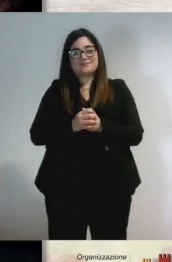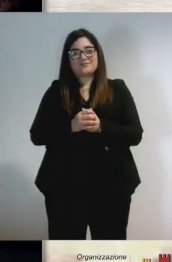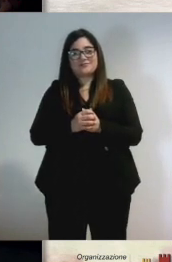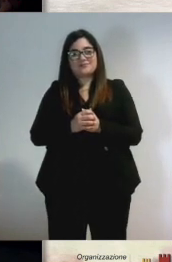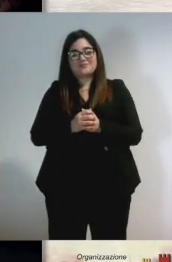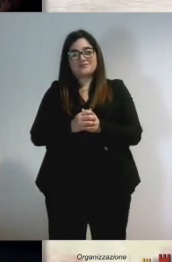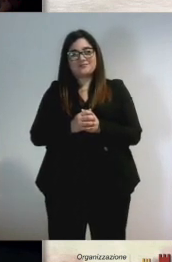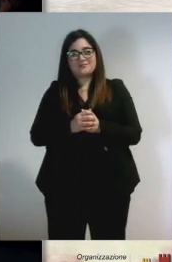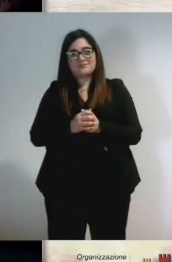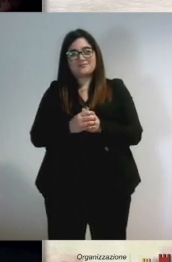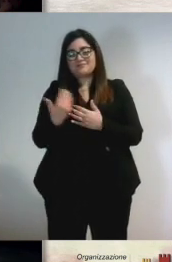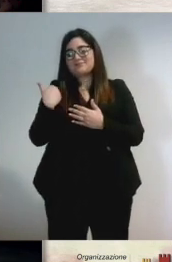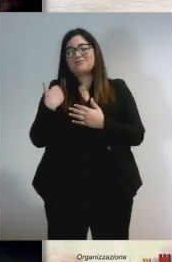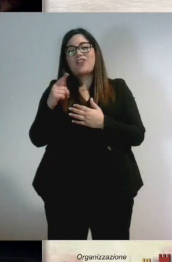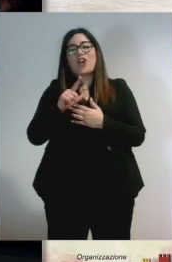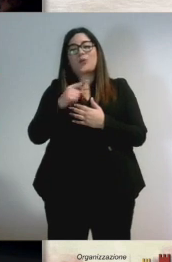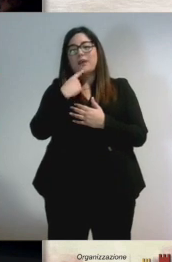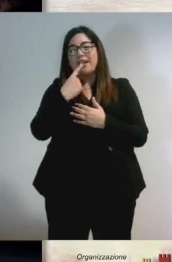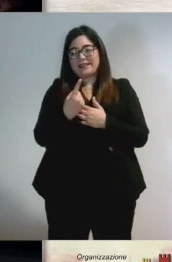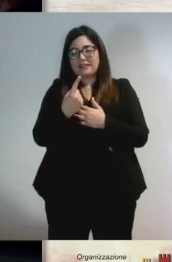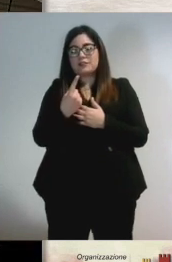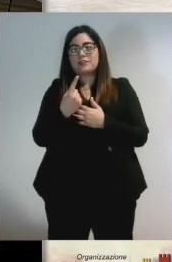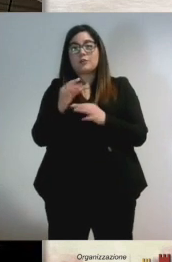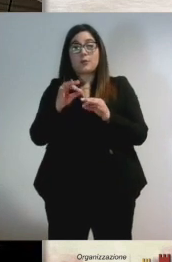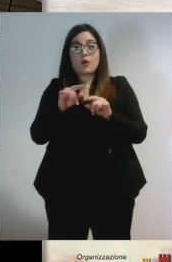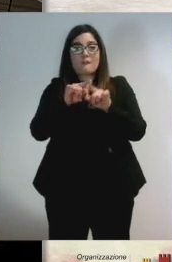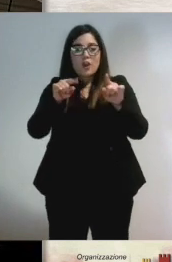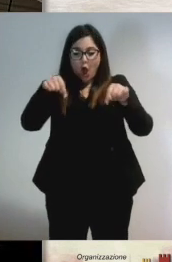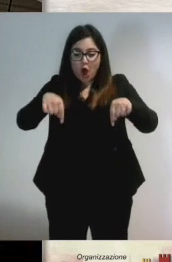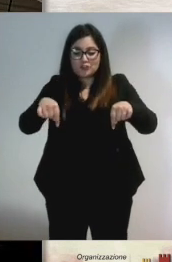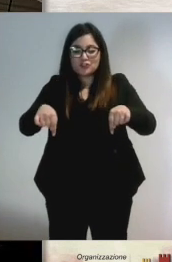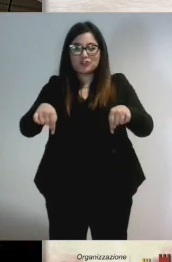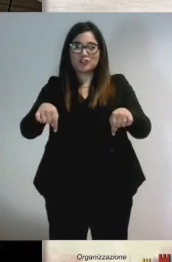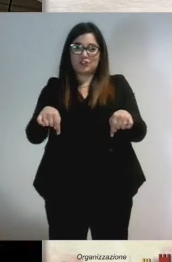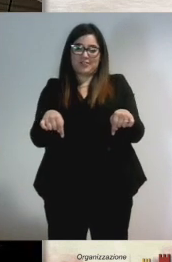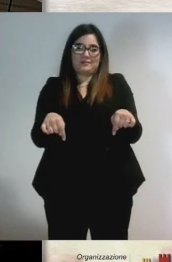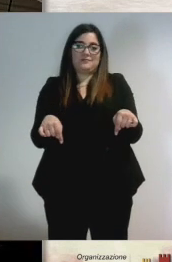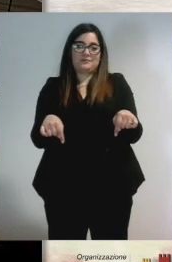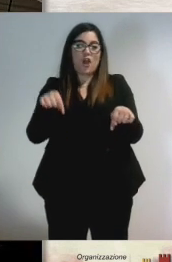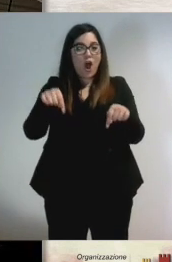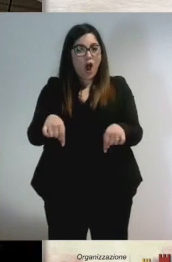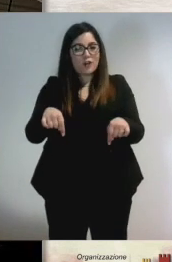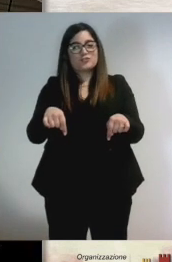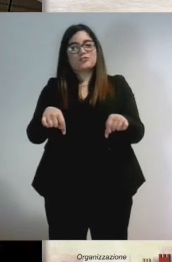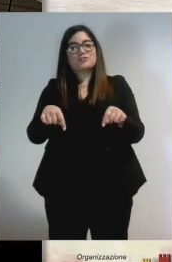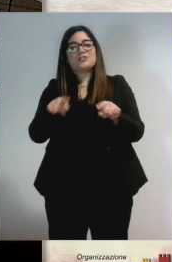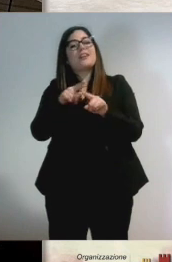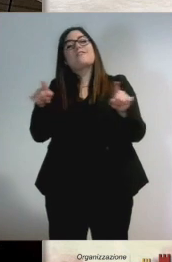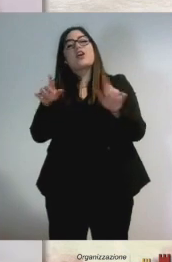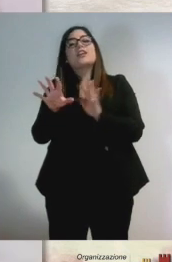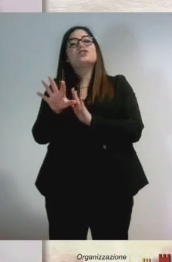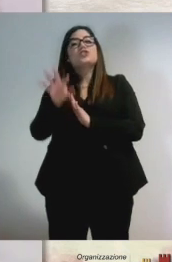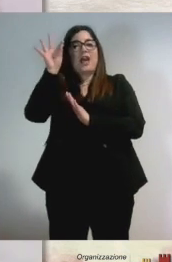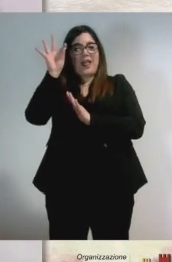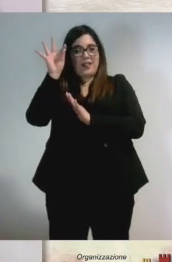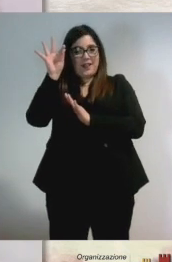come ha detto Luca nel suo intervento voi siete Loggi siete Loggi siete il destino che vi siete scelti il